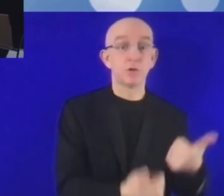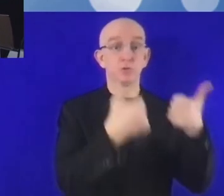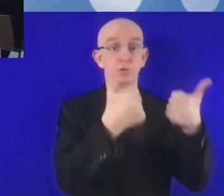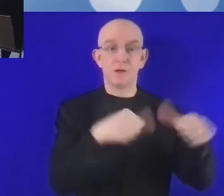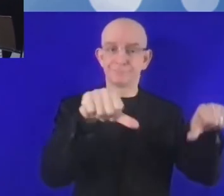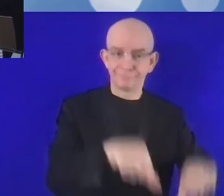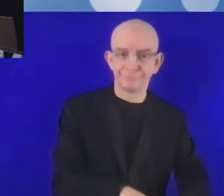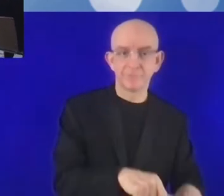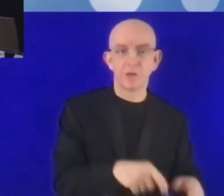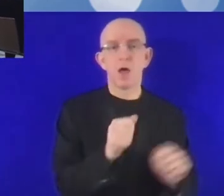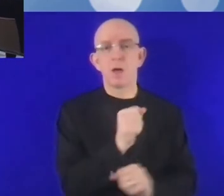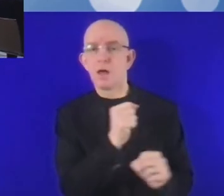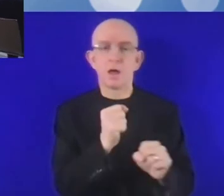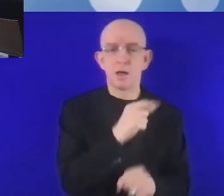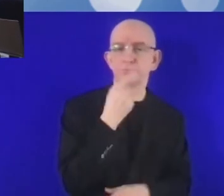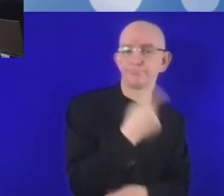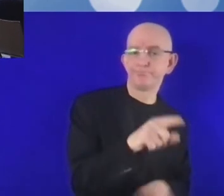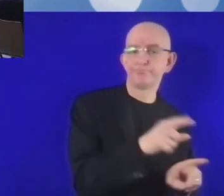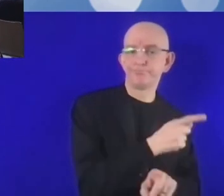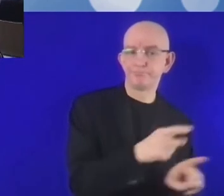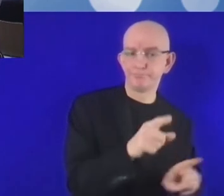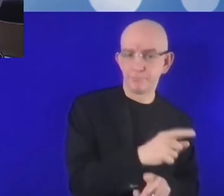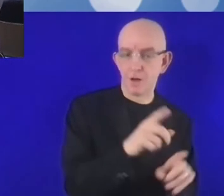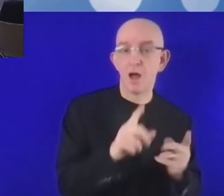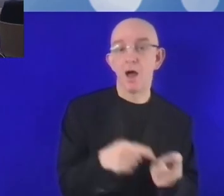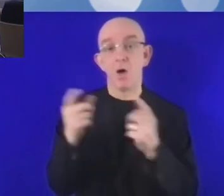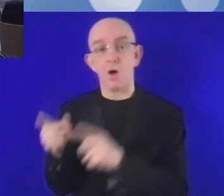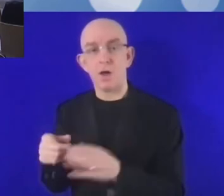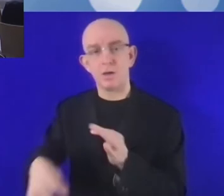de mauvaise musique classique aussi. Mais, comme je le dis,